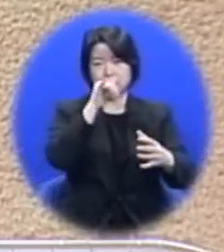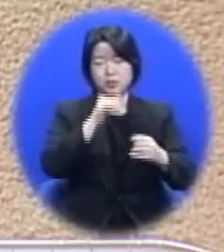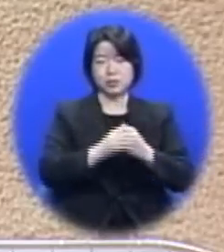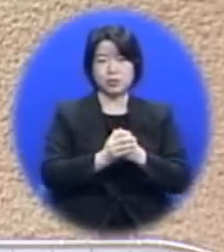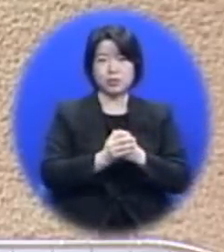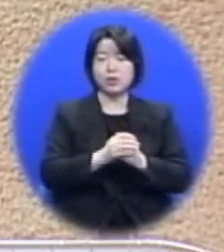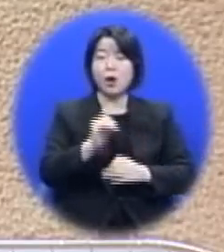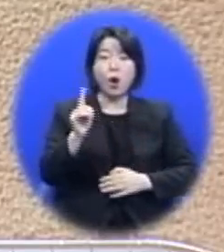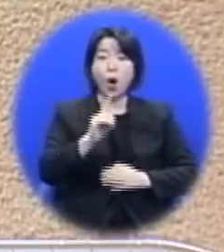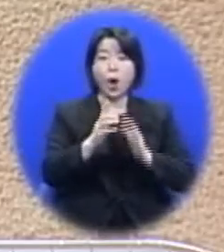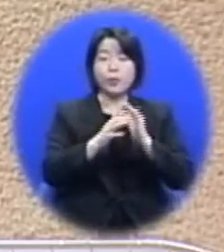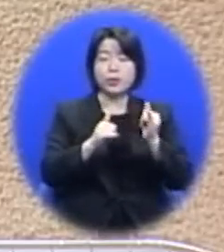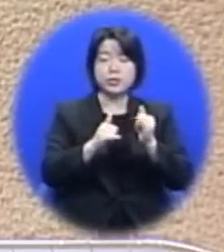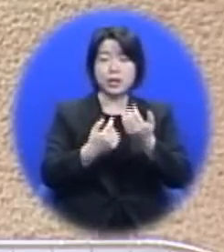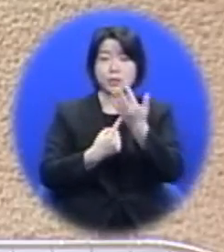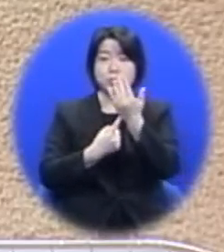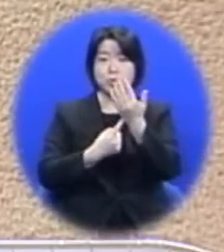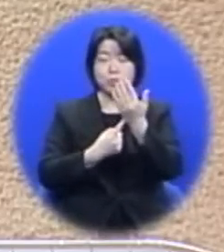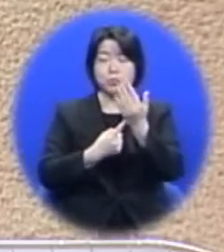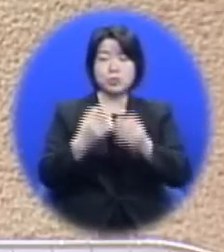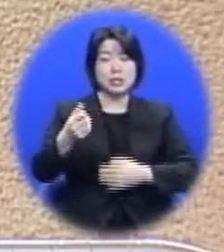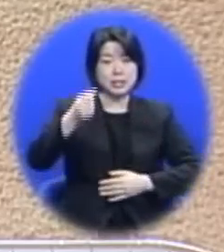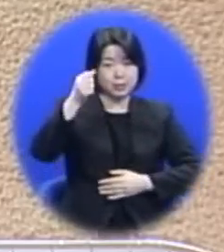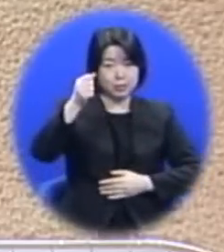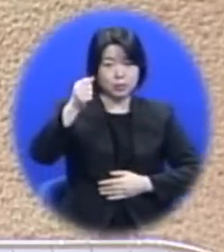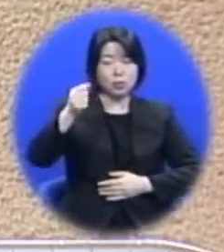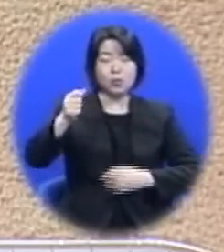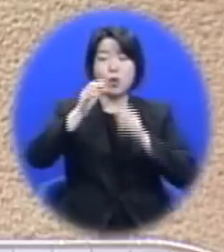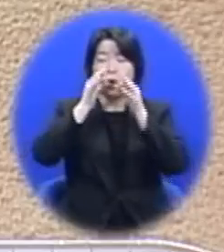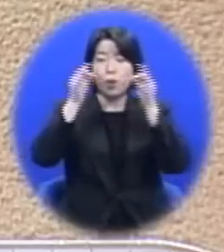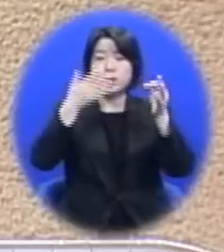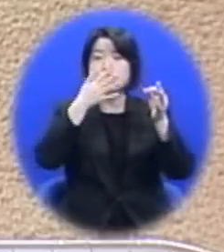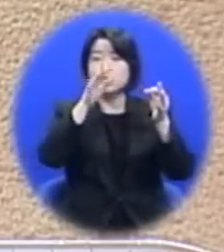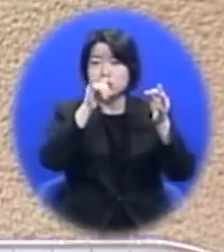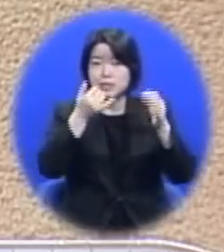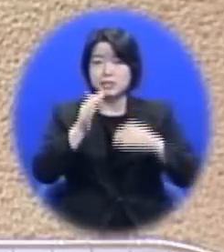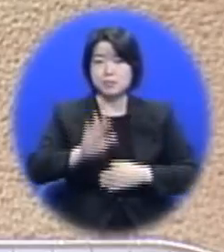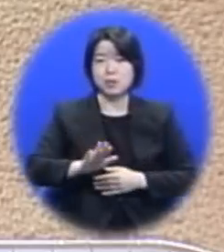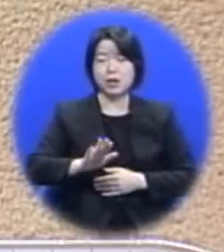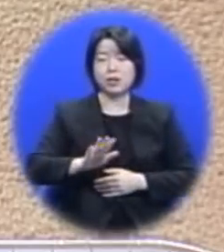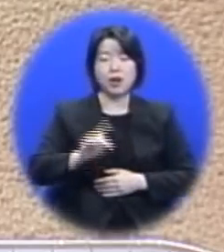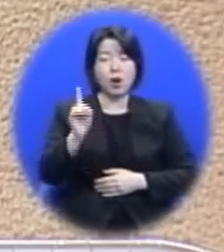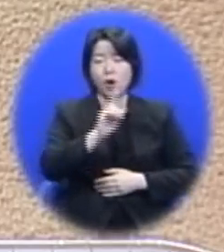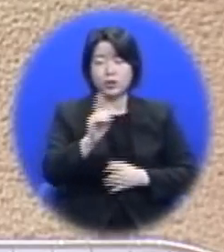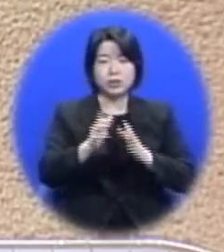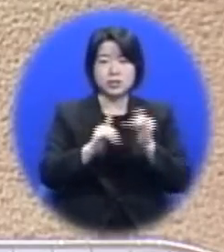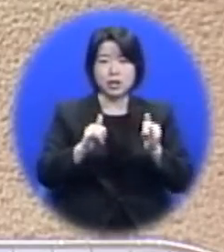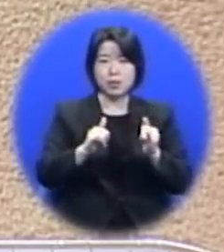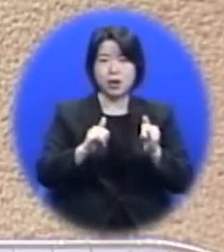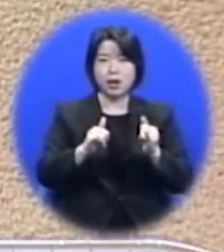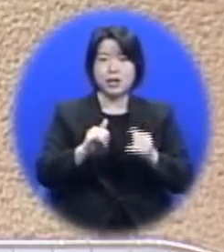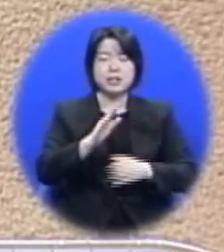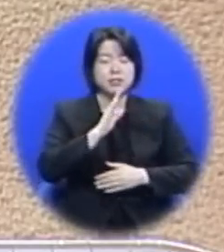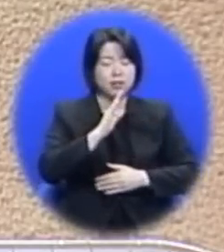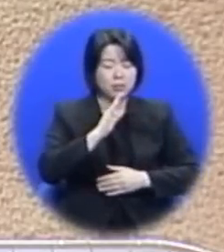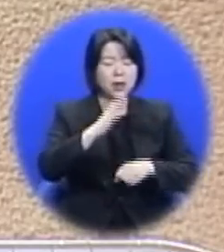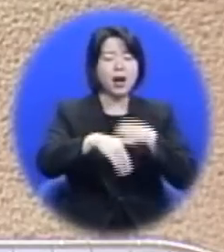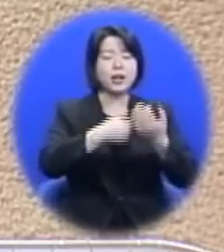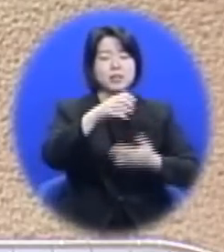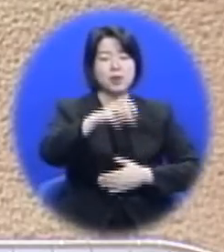어떤 사람은 촛불을 들고 외칠 수도 있지만 어떤 사람은 정말 하나님 앞에 눈물로 기도할 수밖에 없는